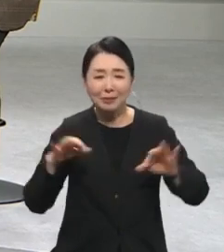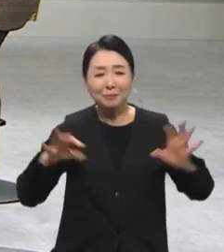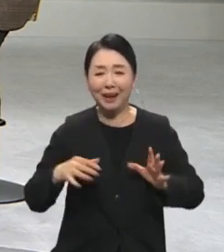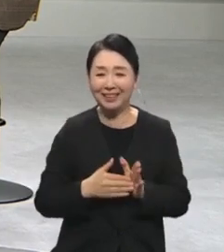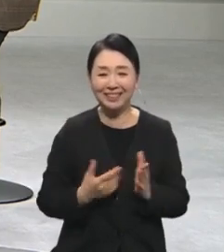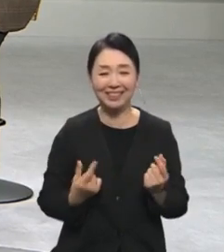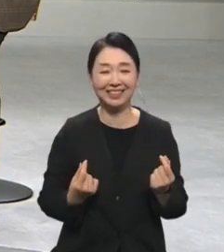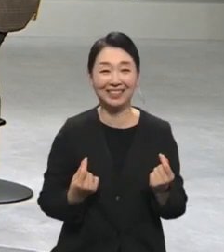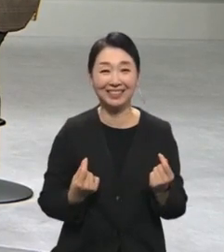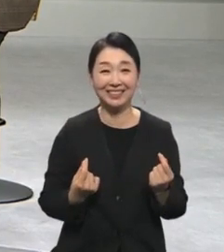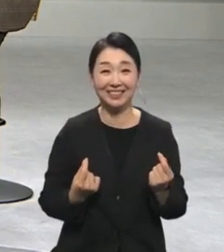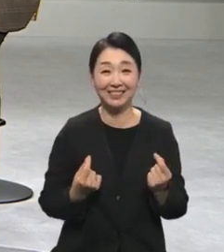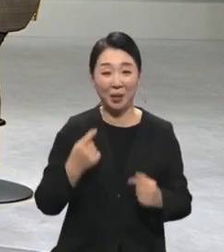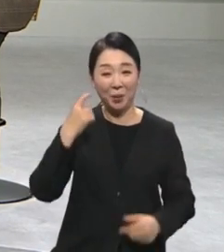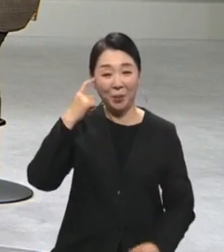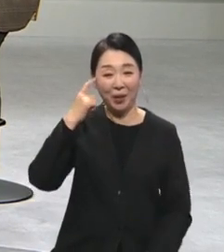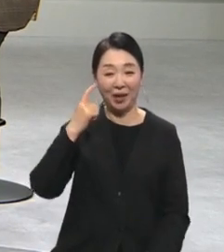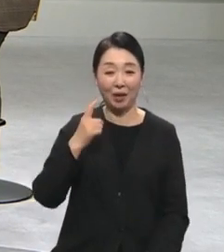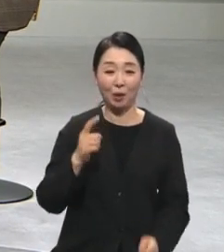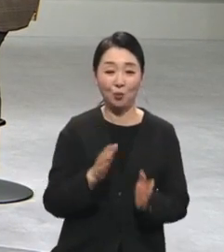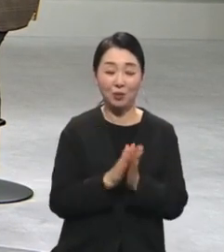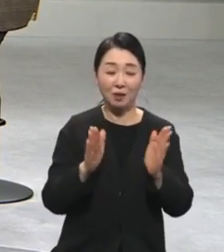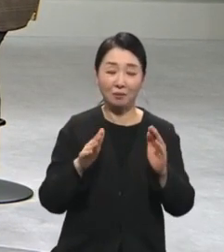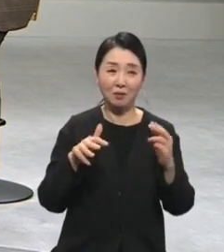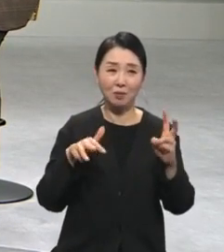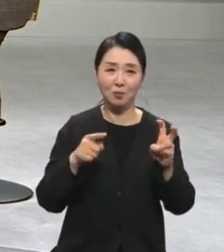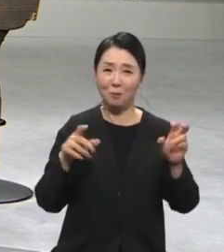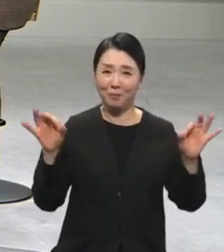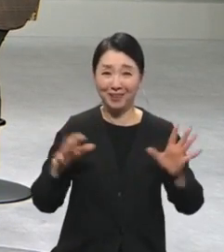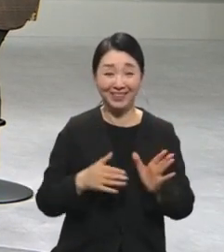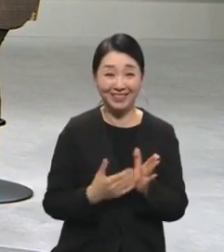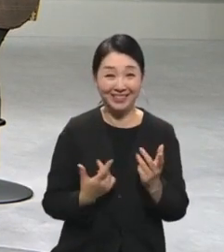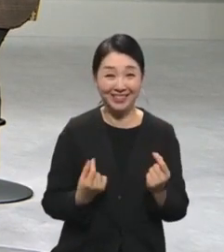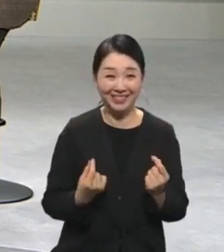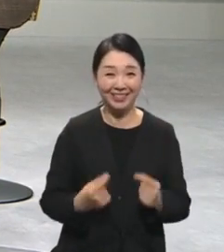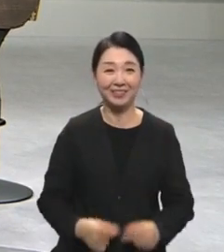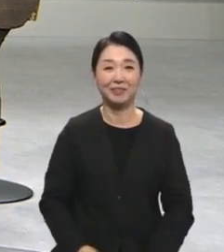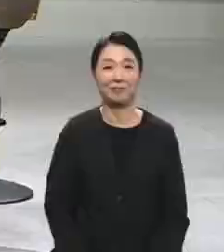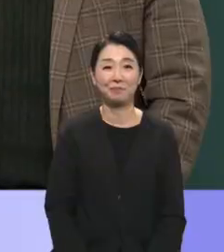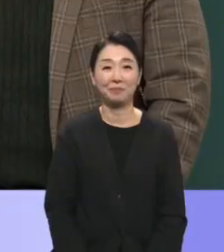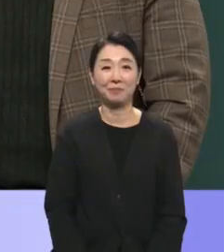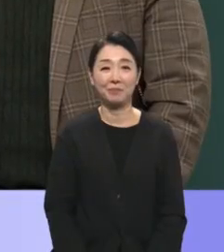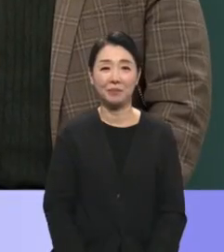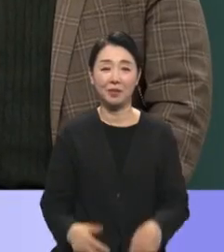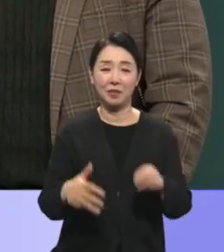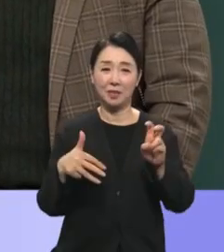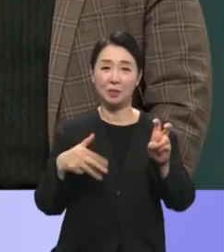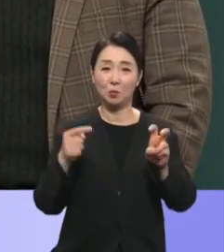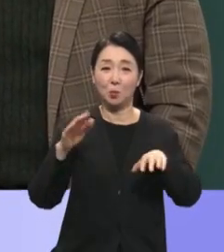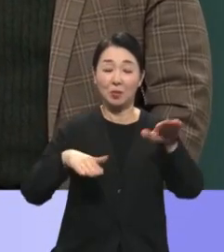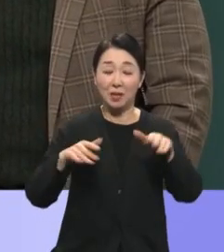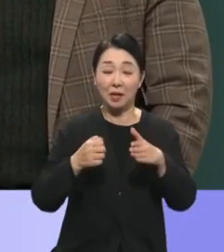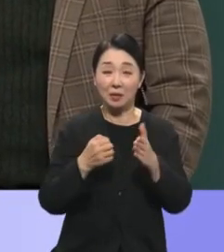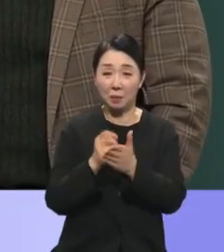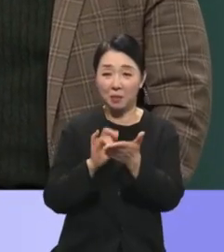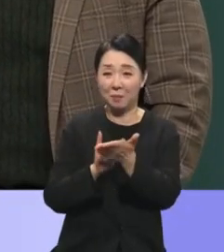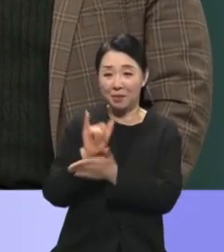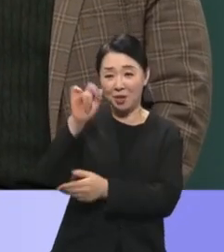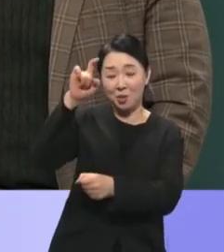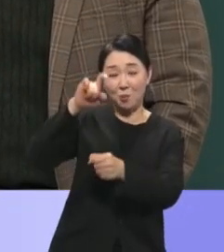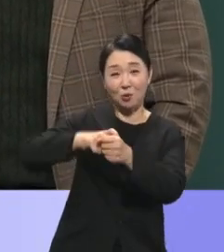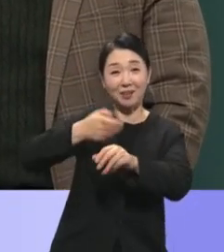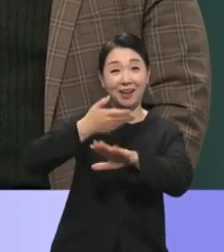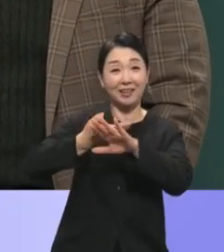시간이거든요네 어떻게 보면 저희 지금 이제 시작하고 한 20초 벌써 지나간 거 같기도 한데 그죠 20초 차이로 비행기 목적지가